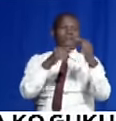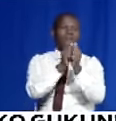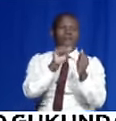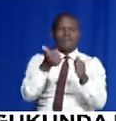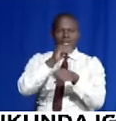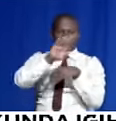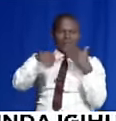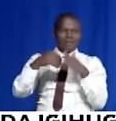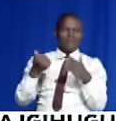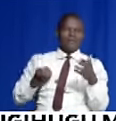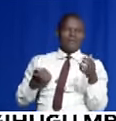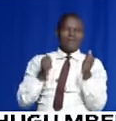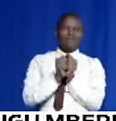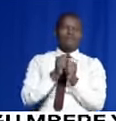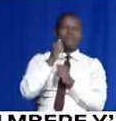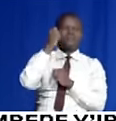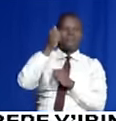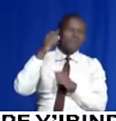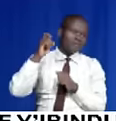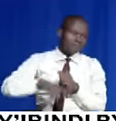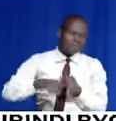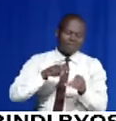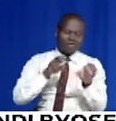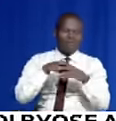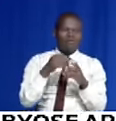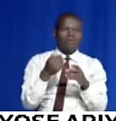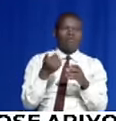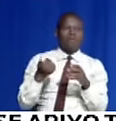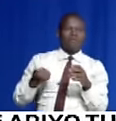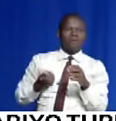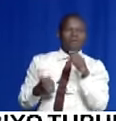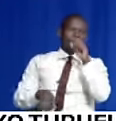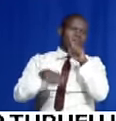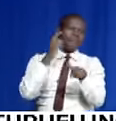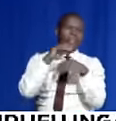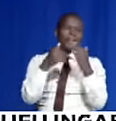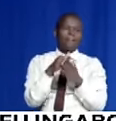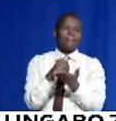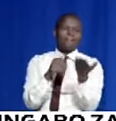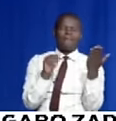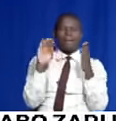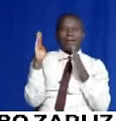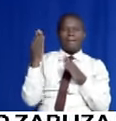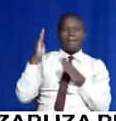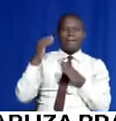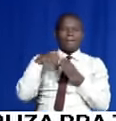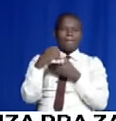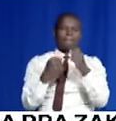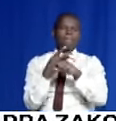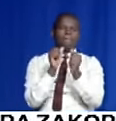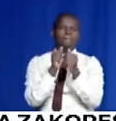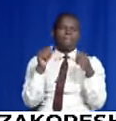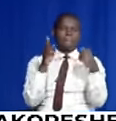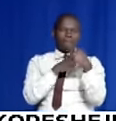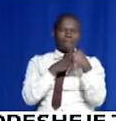n'abandi bakobwa 15 bagomba kuvamo umukobwa ugomba kwegukana ikamba rya Nyampinga w'u Rwanda